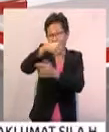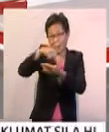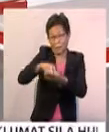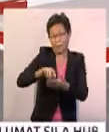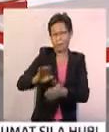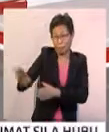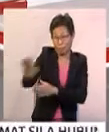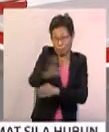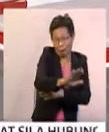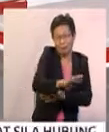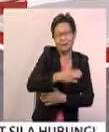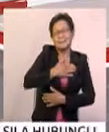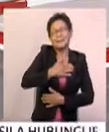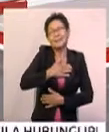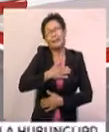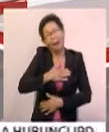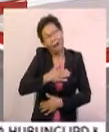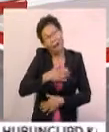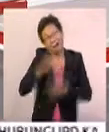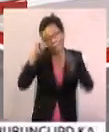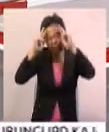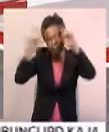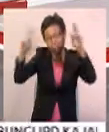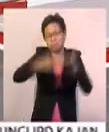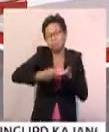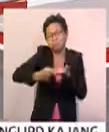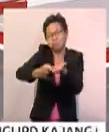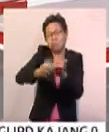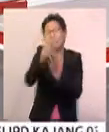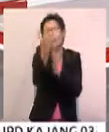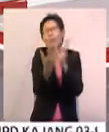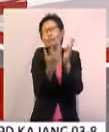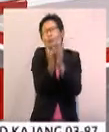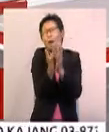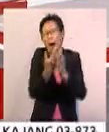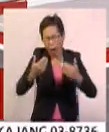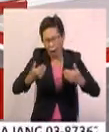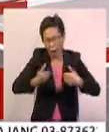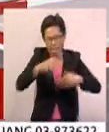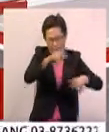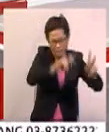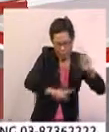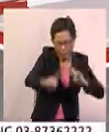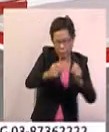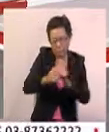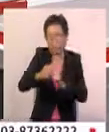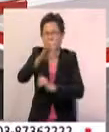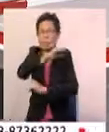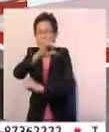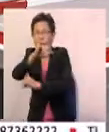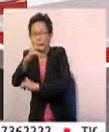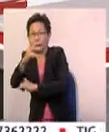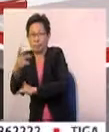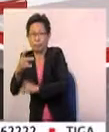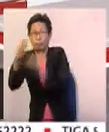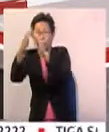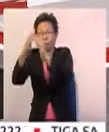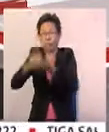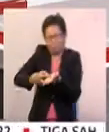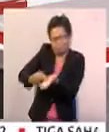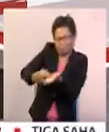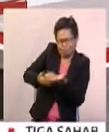mereka boleh menarik nafas lega. Rundingan hampir 5 jam yang diadakan penduduk dengan pengerusi jawatankuasa